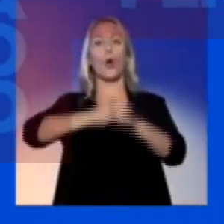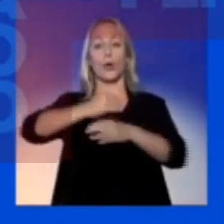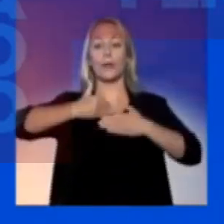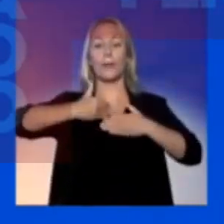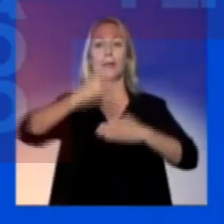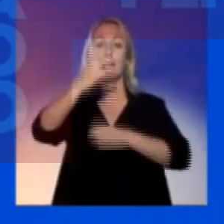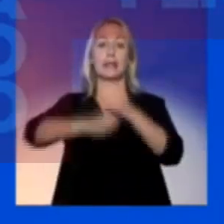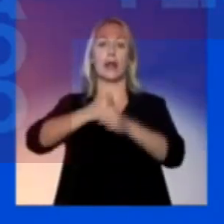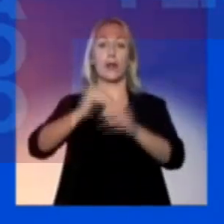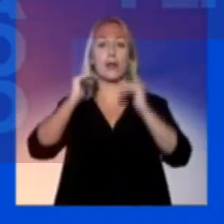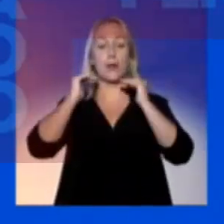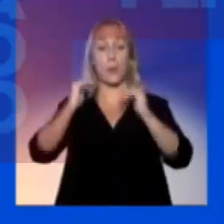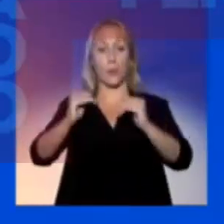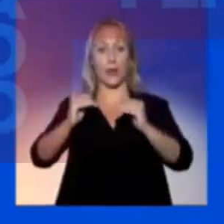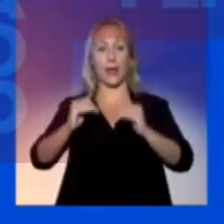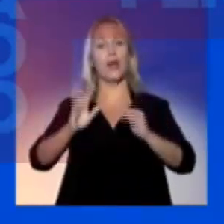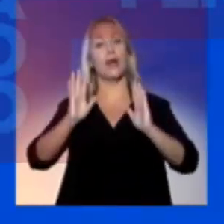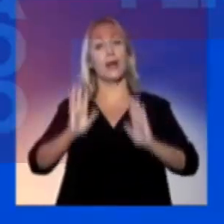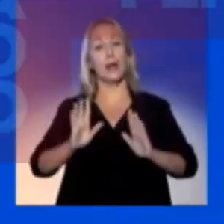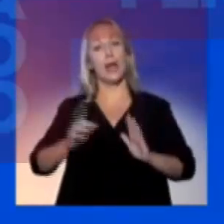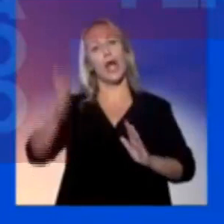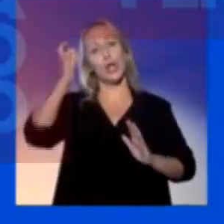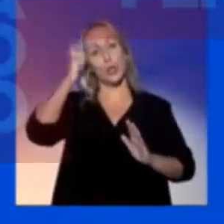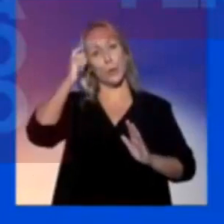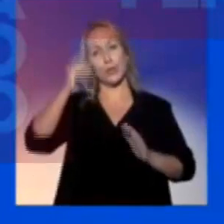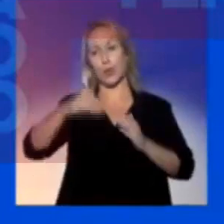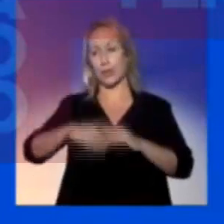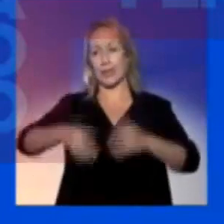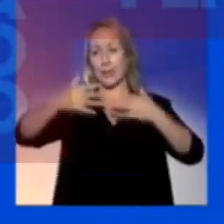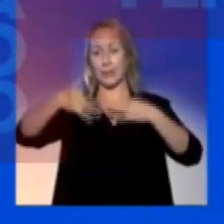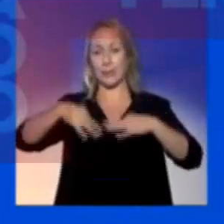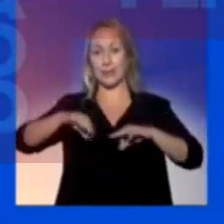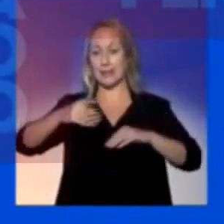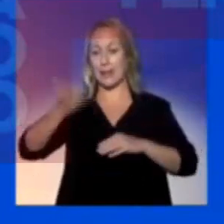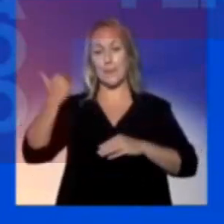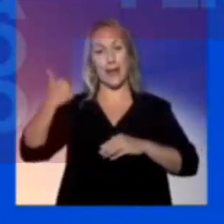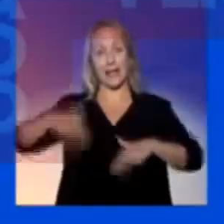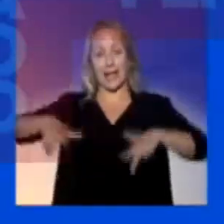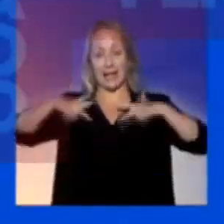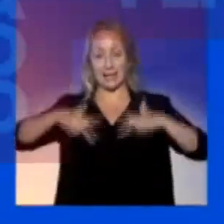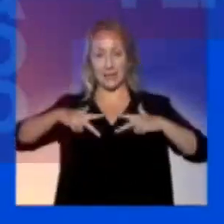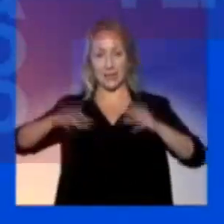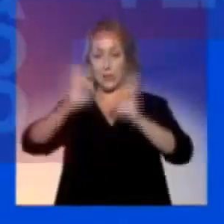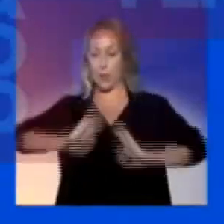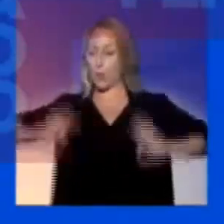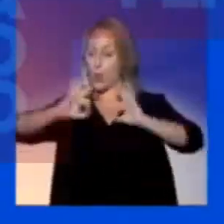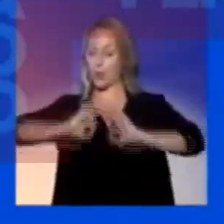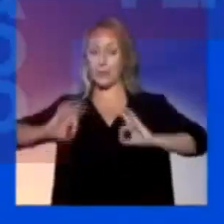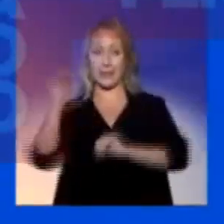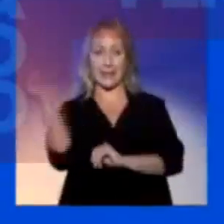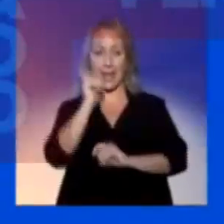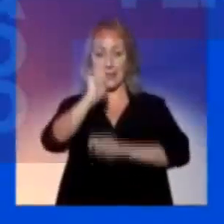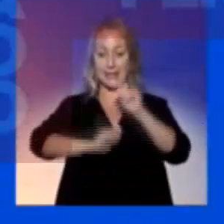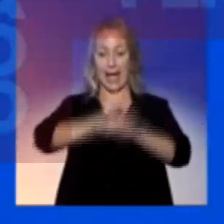Να είμαστε μια εξαίρεση από τον κανόνα, και πιστεύω ότι δεν θα βρείτε πολλές κυβερνήσεις που να ξεκίνησαν τόσο καλά προετοιμασμένες και να παρήγαγαν έργο τόσο γρήγορα. Αυτό